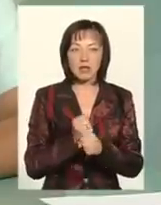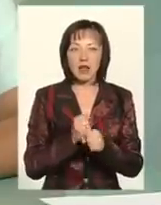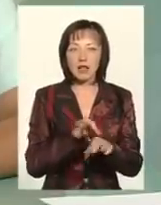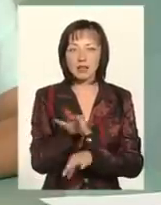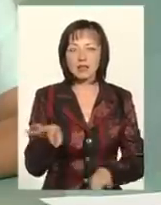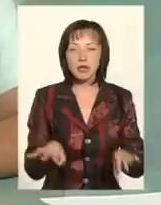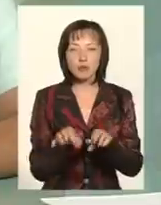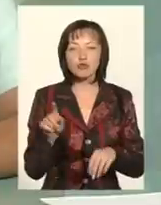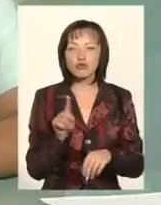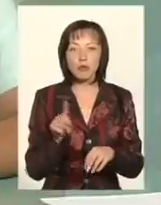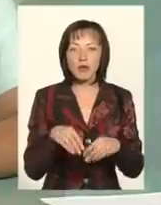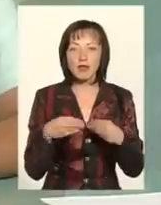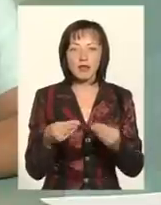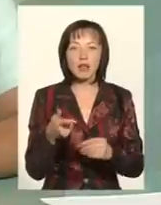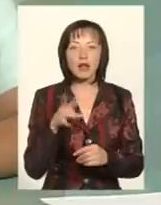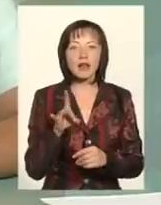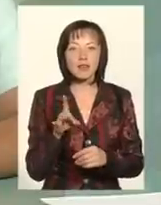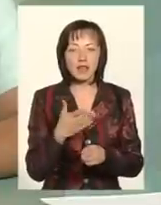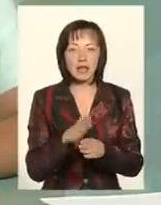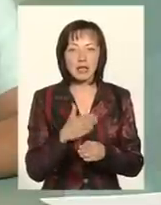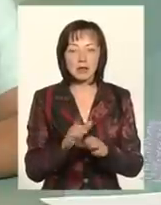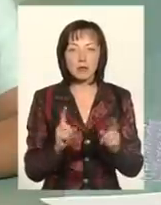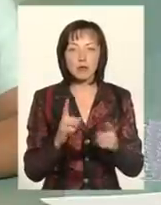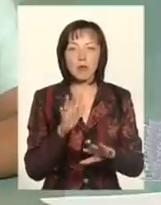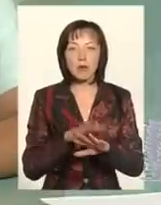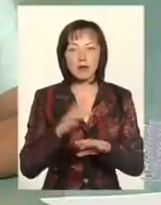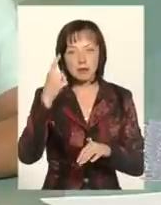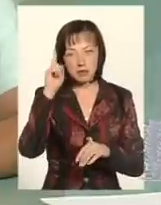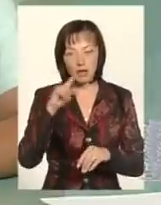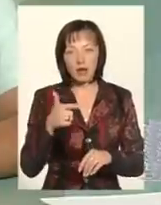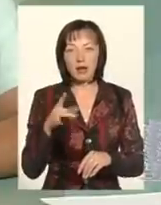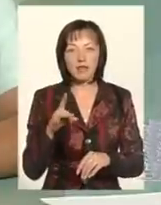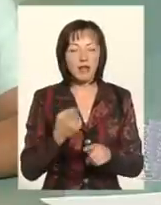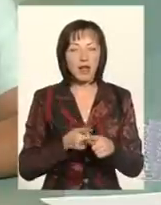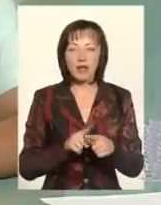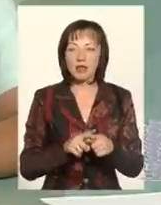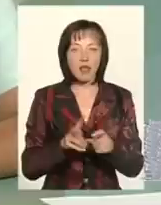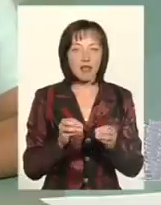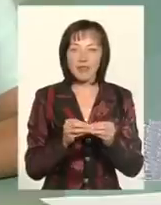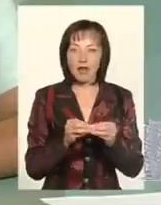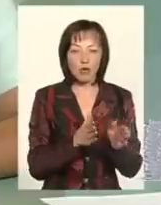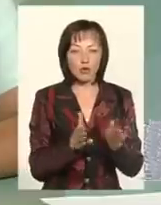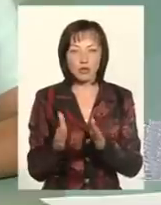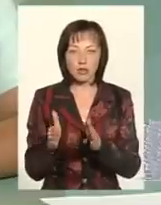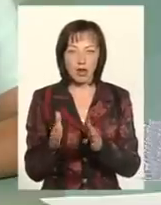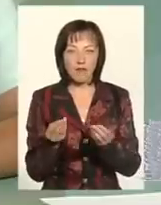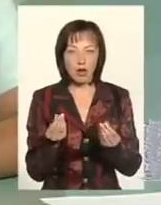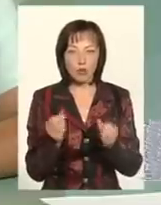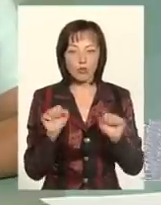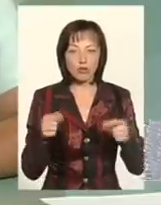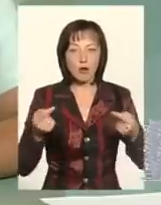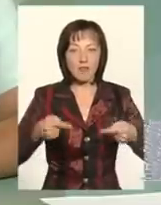ни в коем случае не выдать гривневый кредит Почему Потому что банки знали что гривна это не наджная валюта то есть она в любой момент может